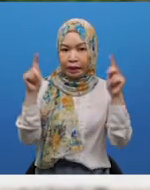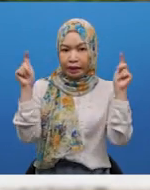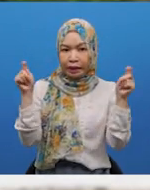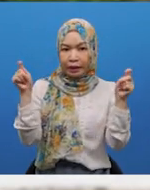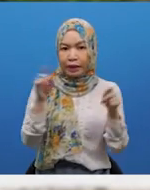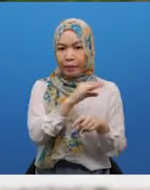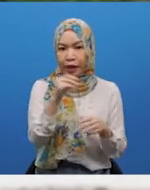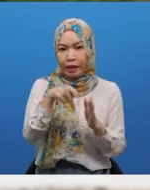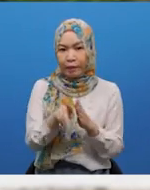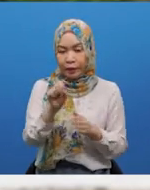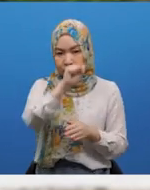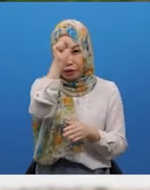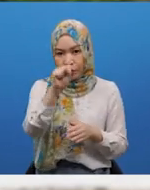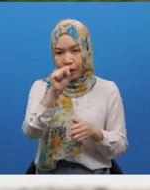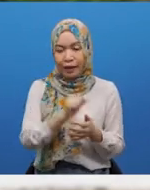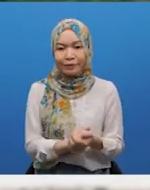dan persoalan.